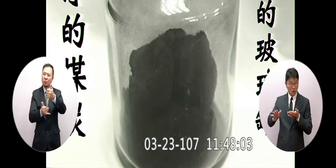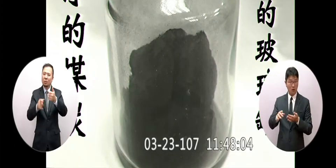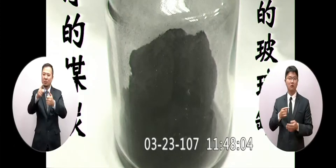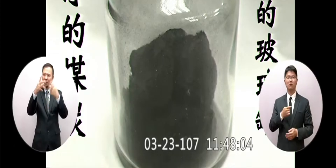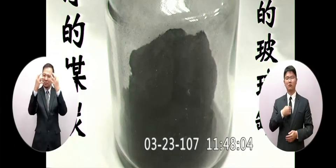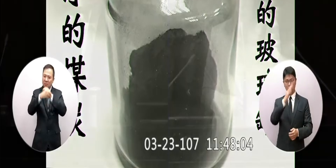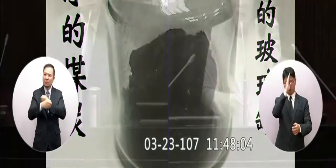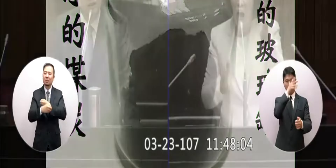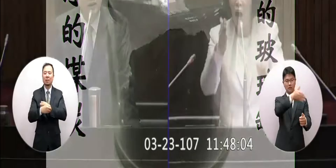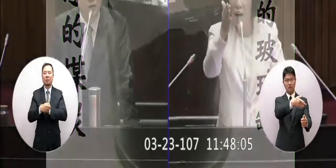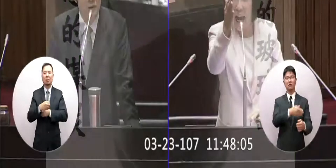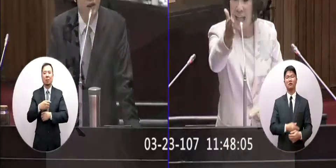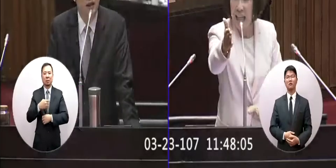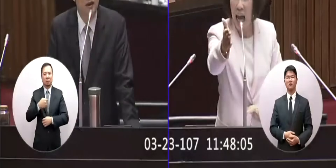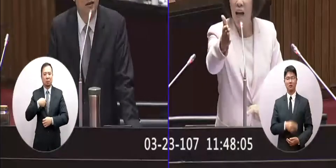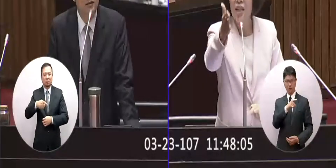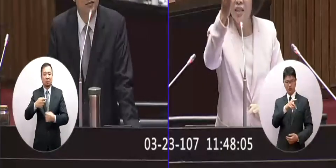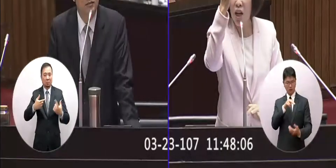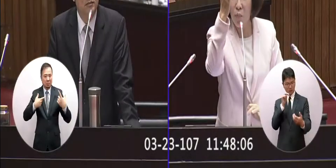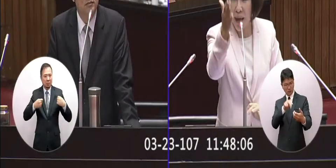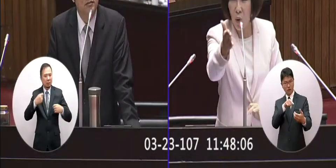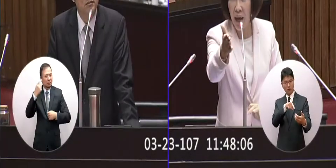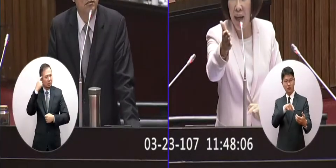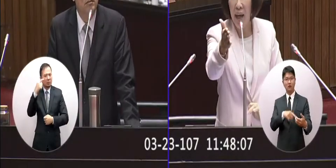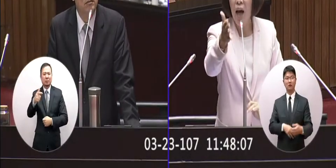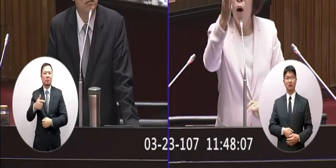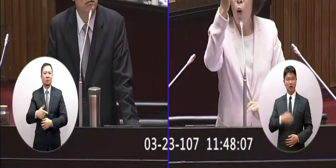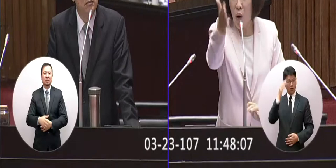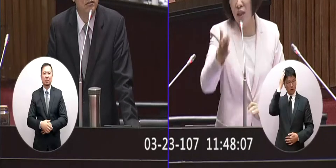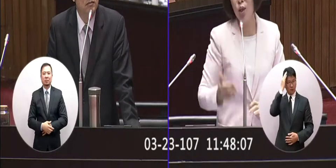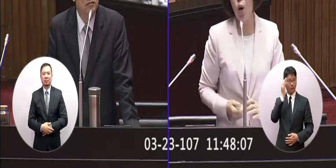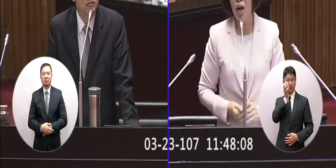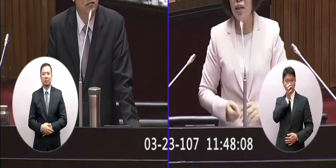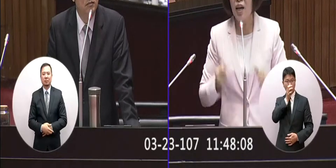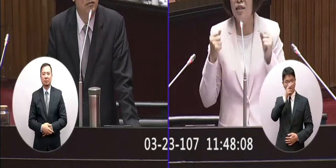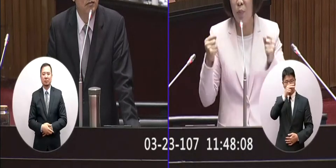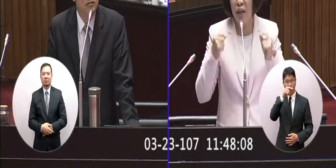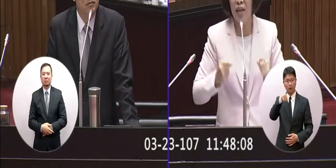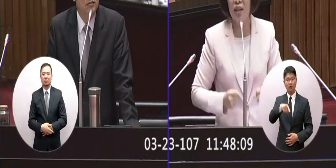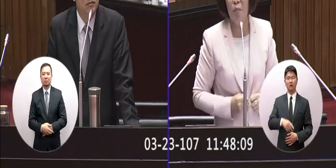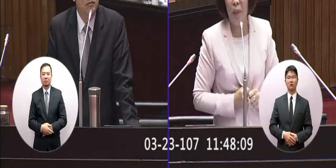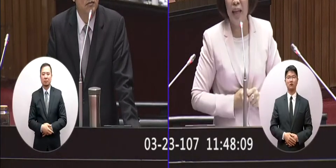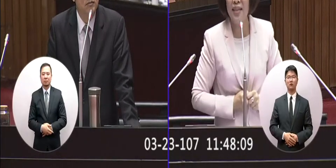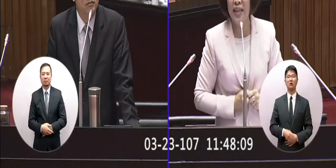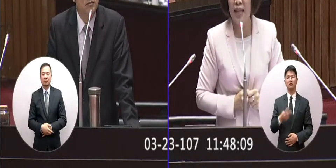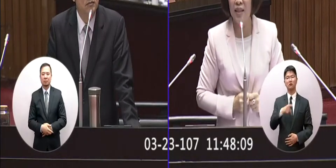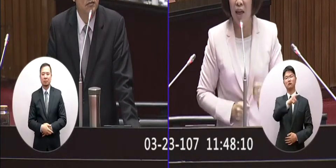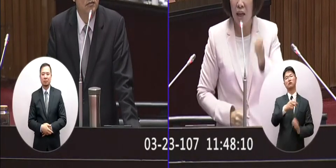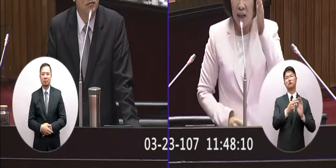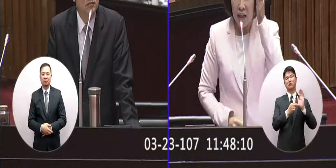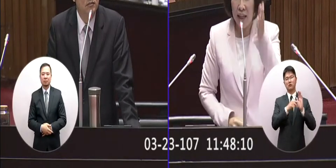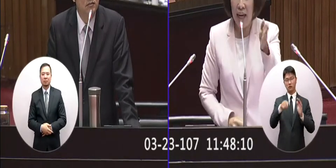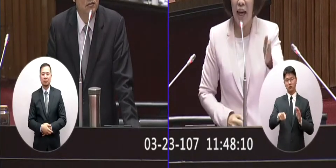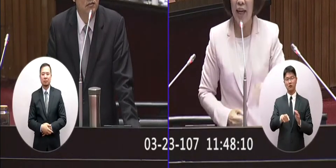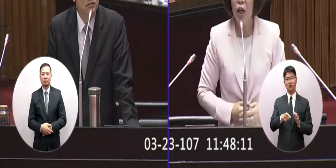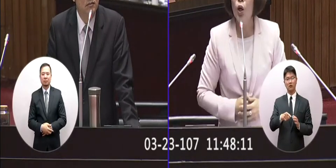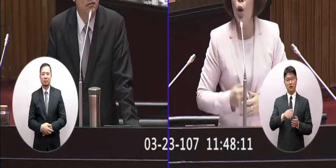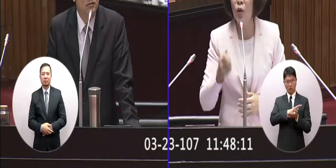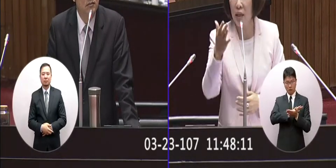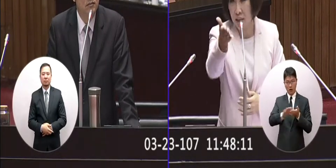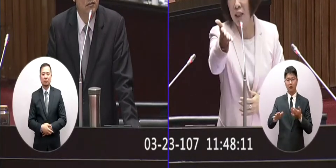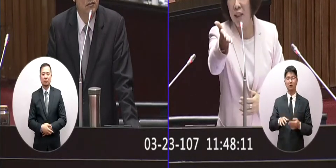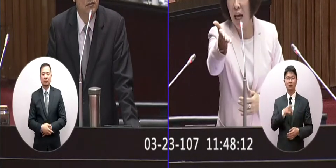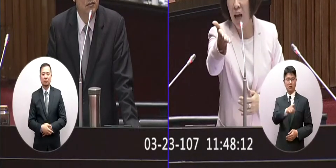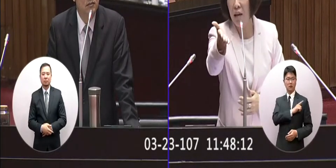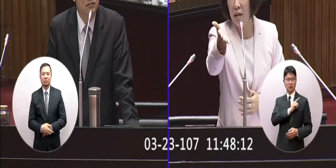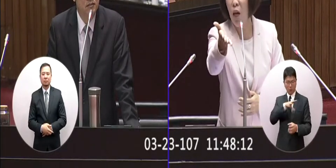请你。请你好好看一下这个煤灰，或者是说你要证明你的煤炭是干净的，你也可以